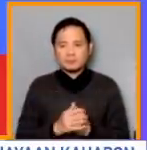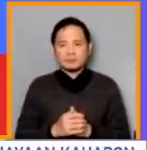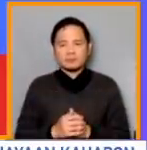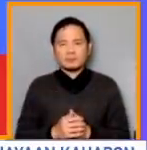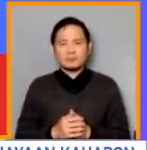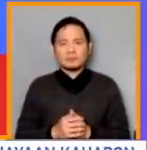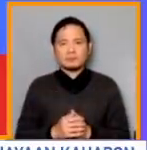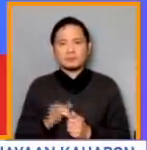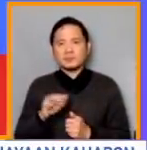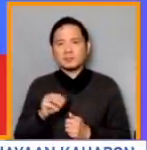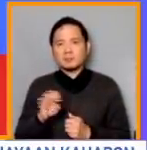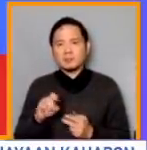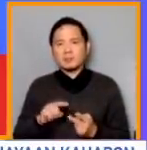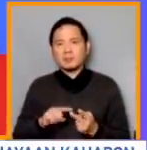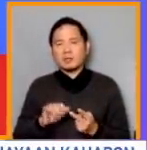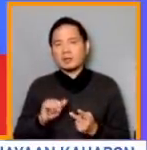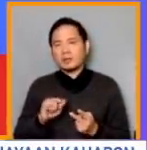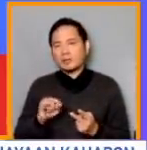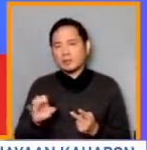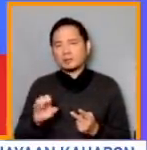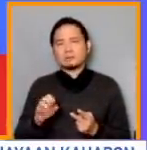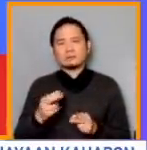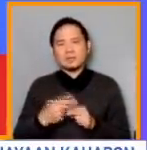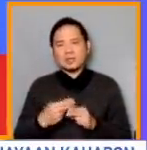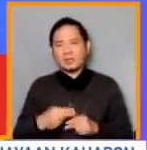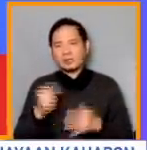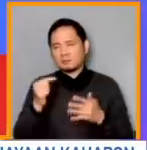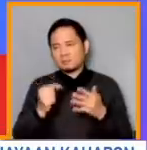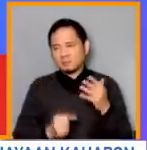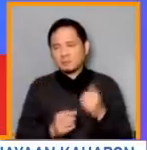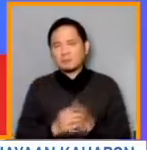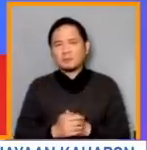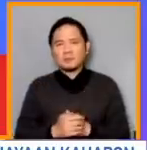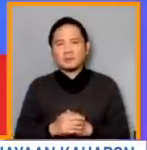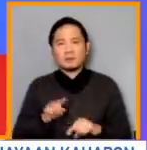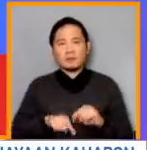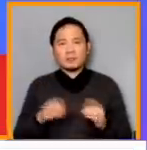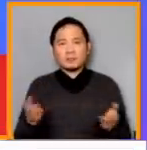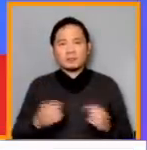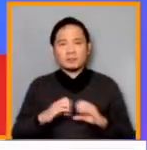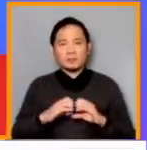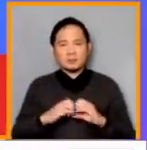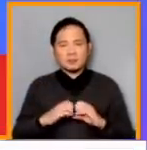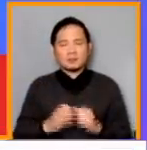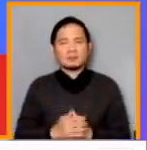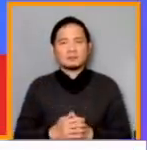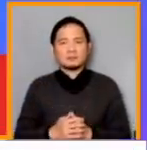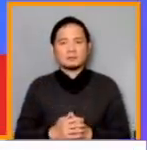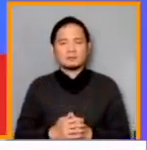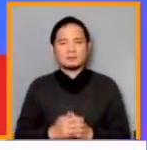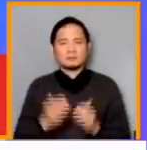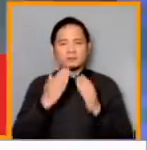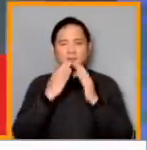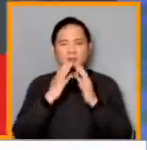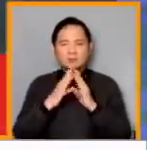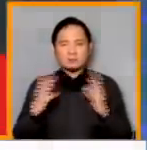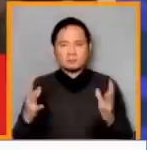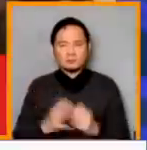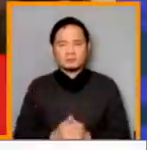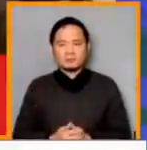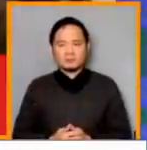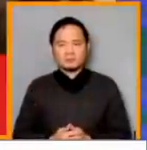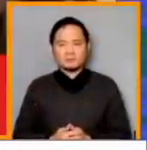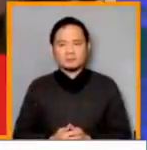Annette, Philip, Joey, Joel, and all our other friends at GMA who have made this partnership happen. Maraming salamat po.